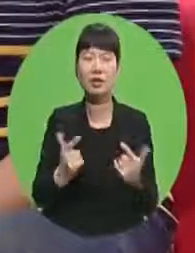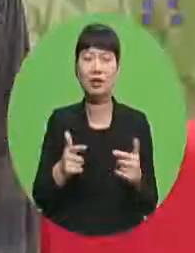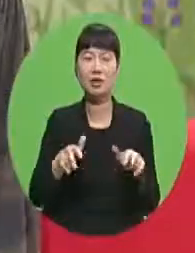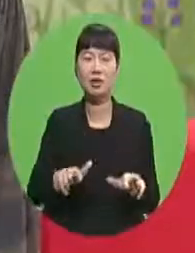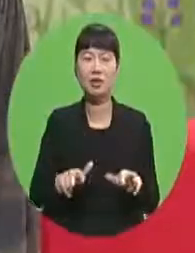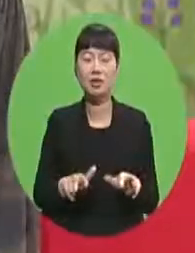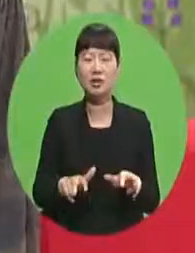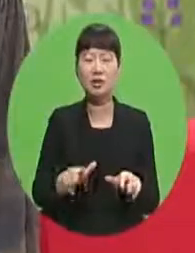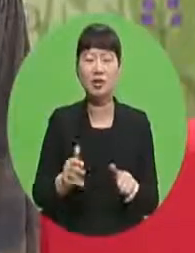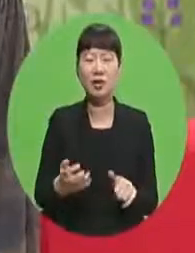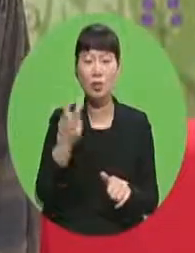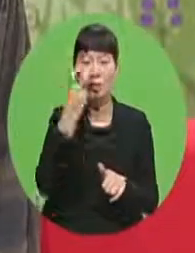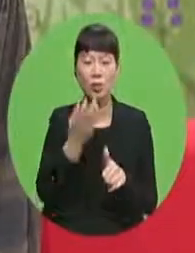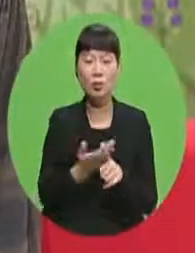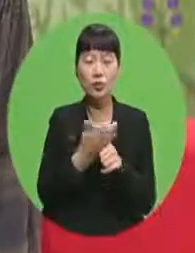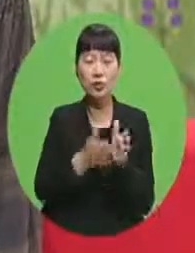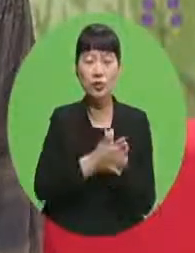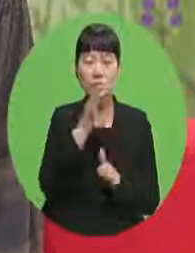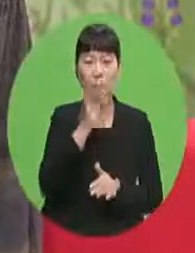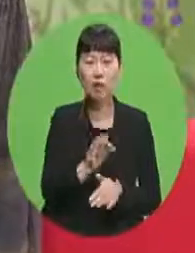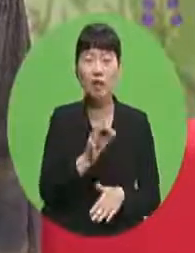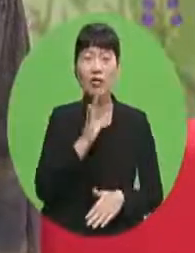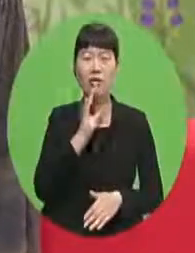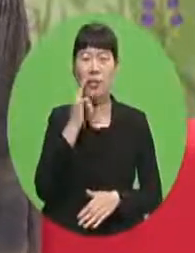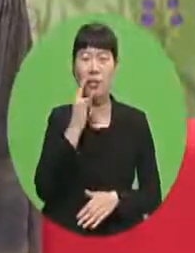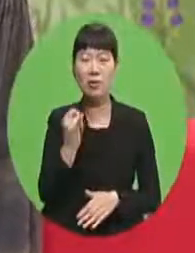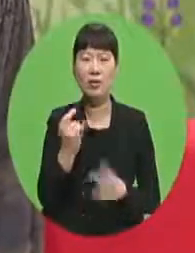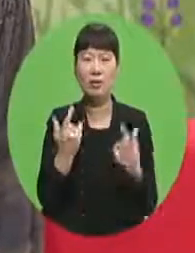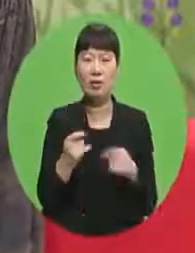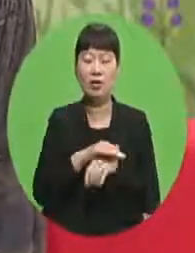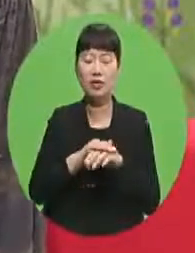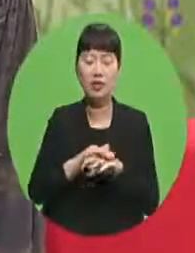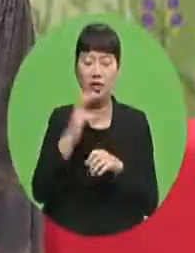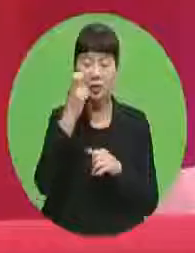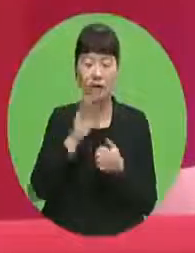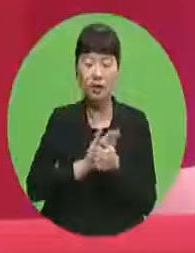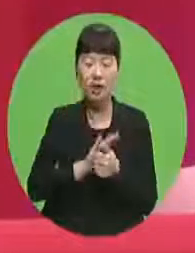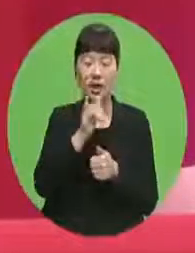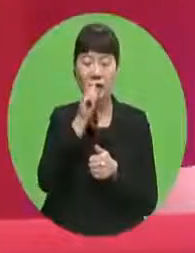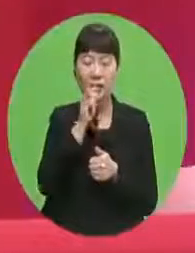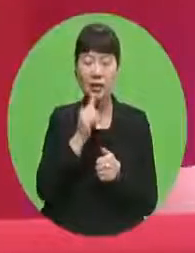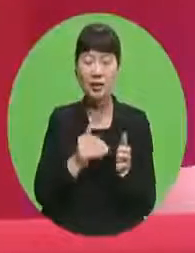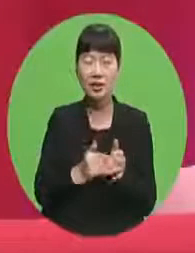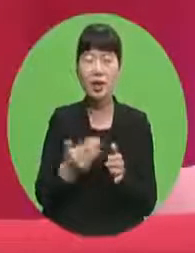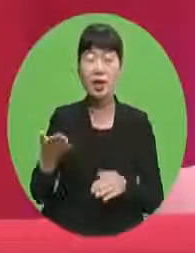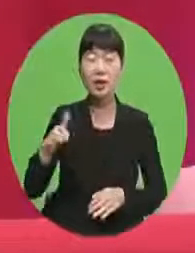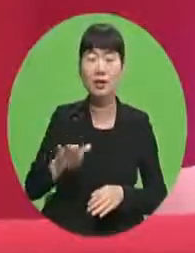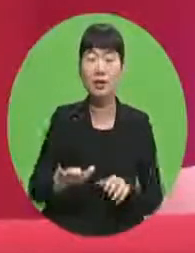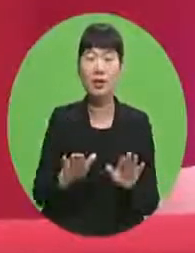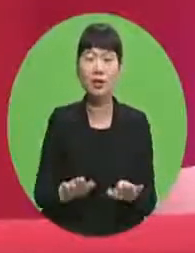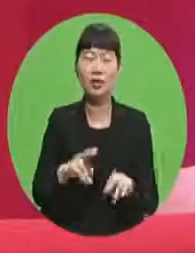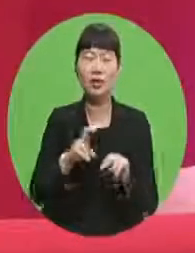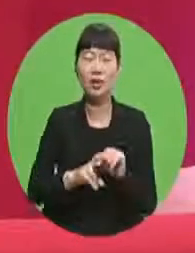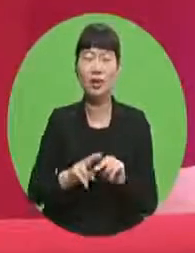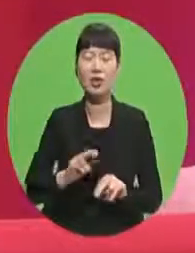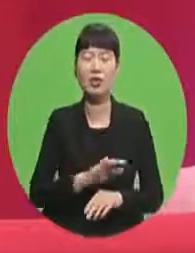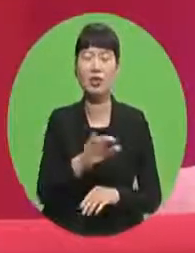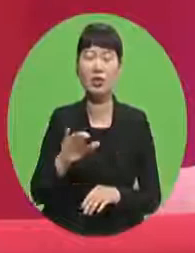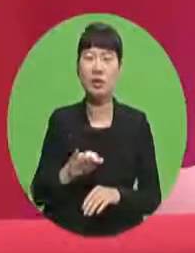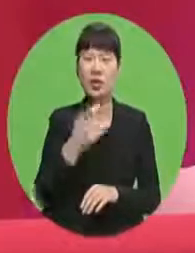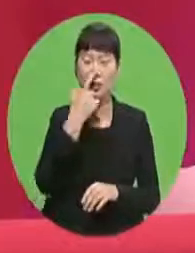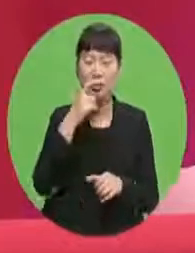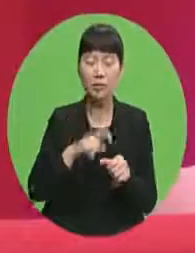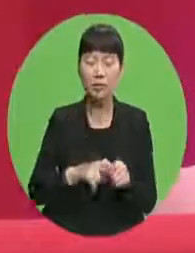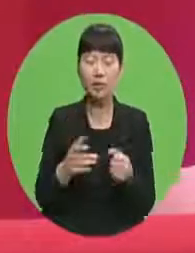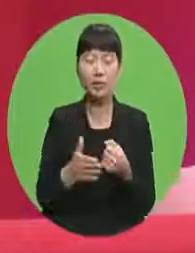요즘은 보육시설에서 정말 엄마처럼 잘 돌봐주시는 분들도 굉장히 많으세요. 그렇긴 하지만 오늘 이 자리는 우리가 배우러